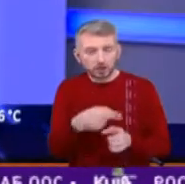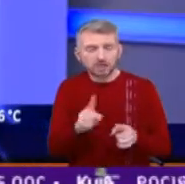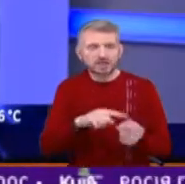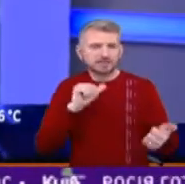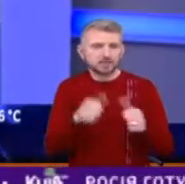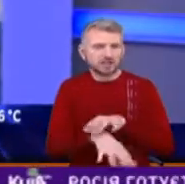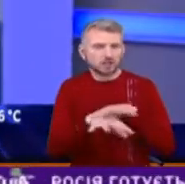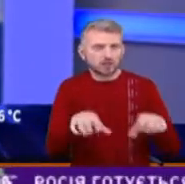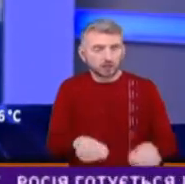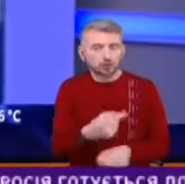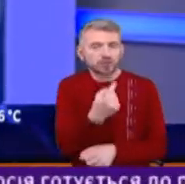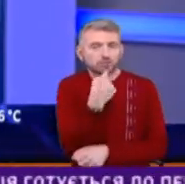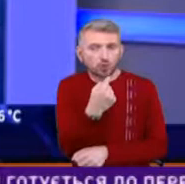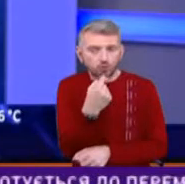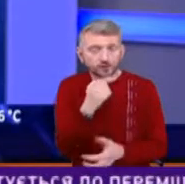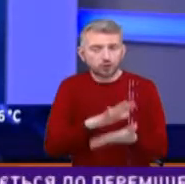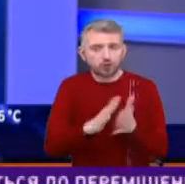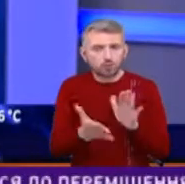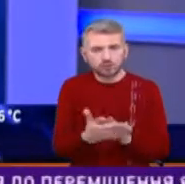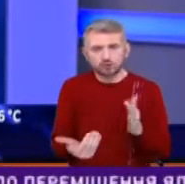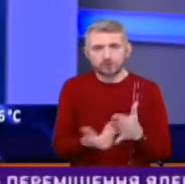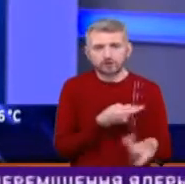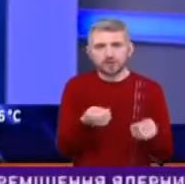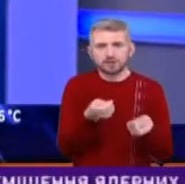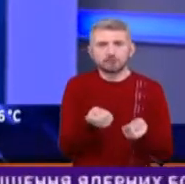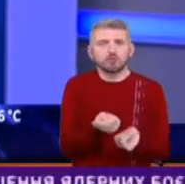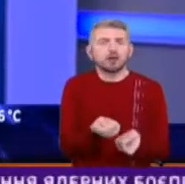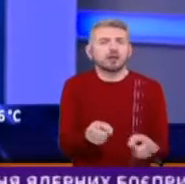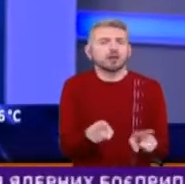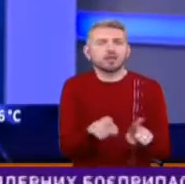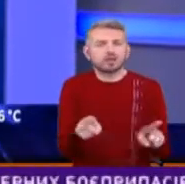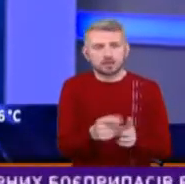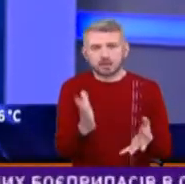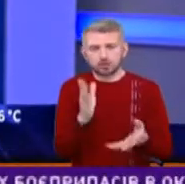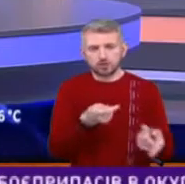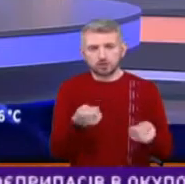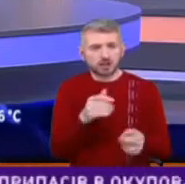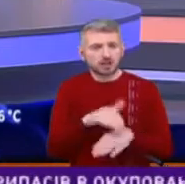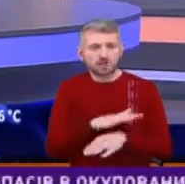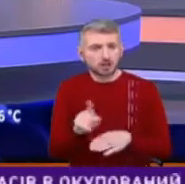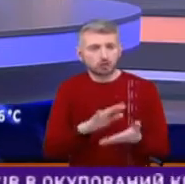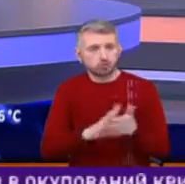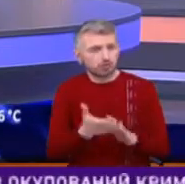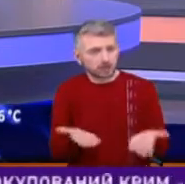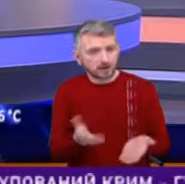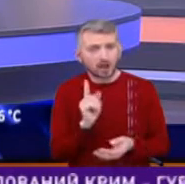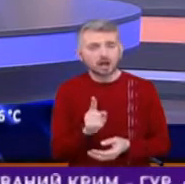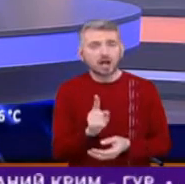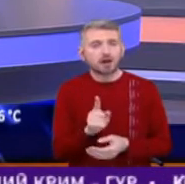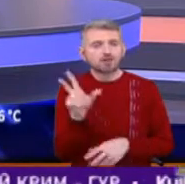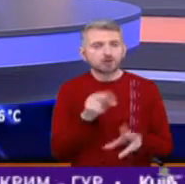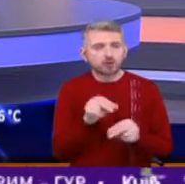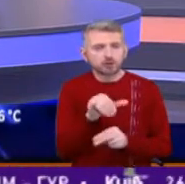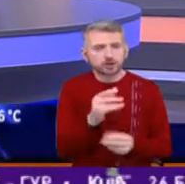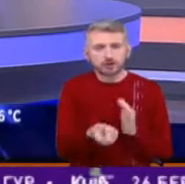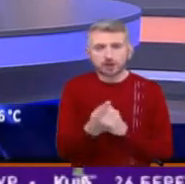змінити владу і спробувати домовитись з новим керівництвом. Яким би це керівництво не було? Це не факт, що домовляться. Але принаймні шанс у них